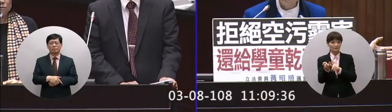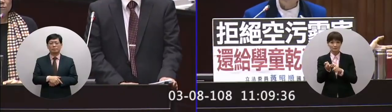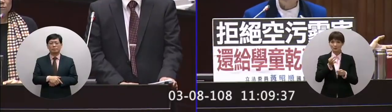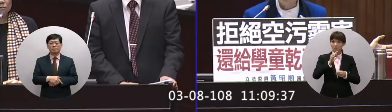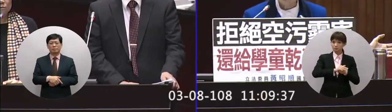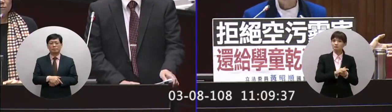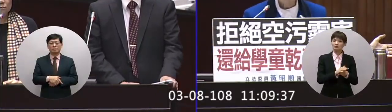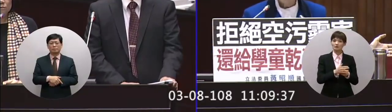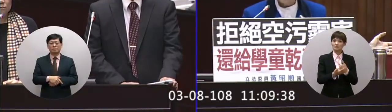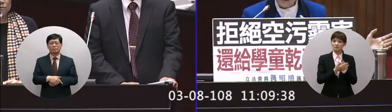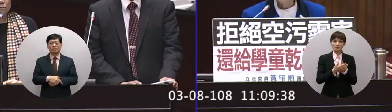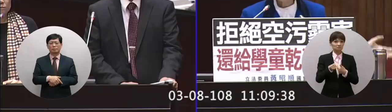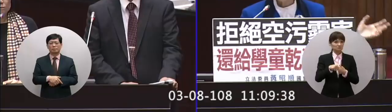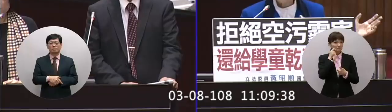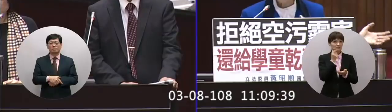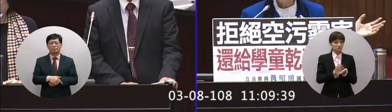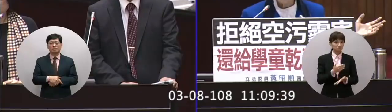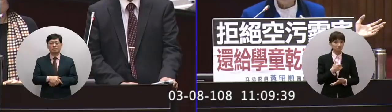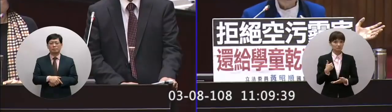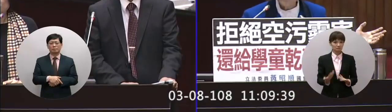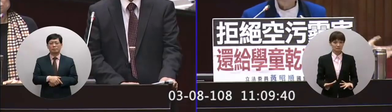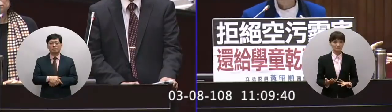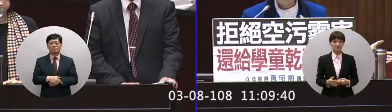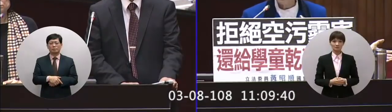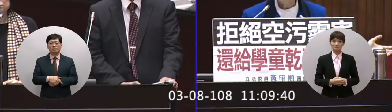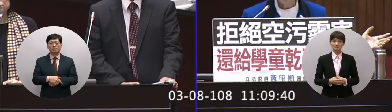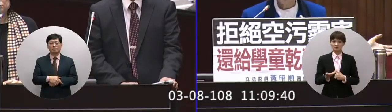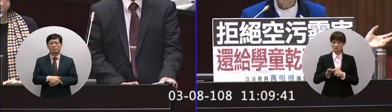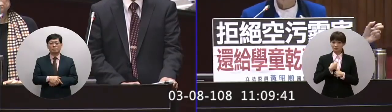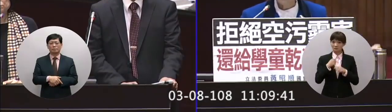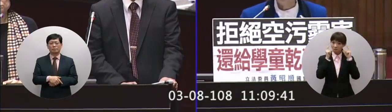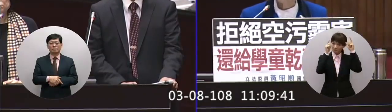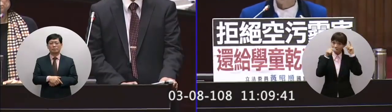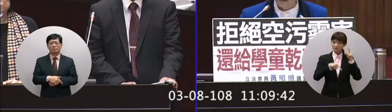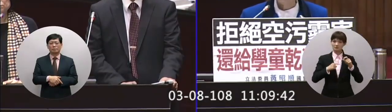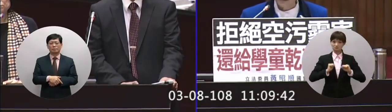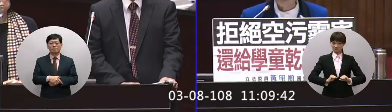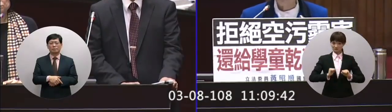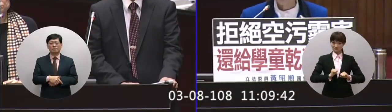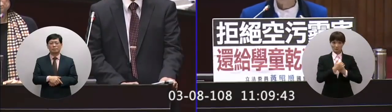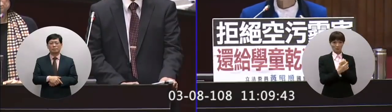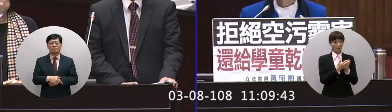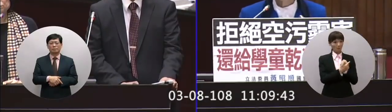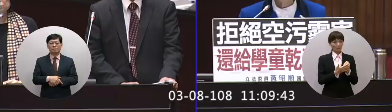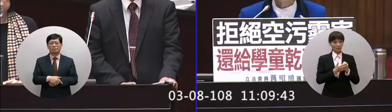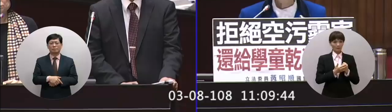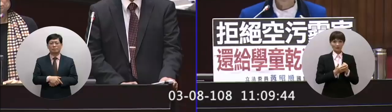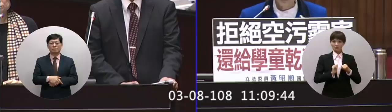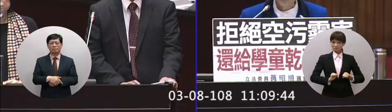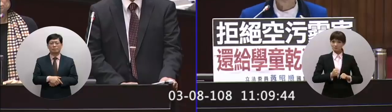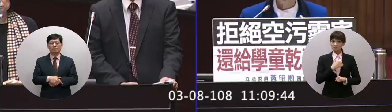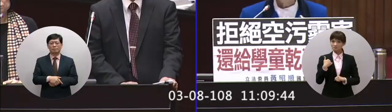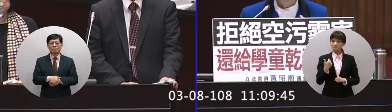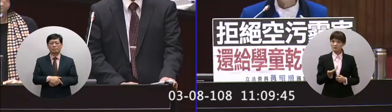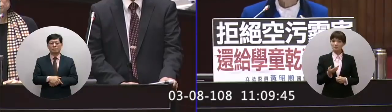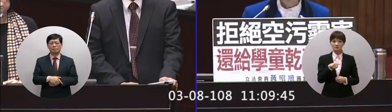雄这个部分的问题？你至少让我们在基本上可以维护我们的健康，可不可以？你能不能拿回